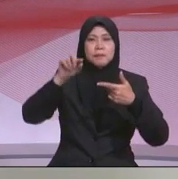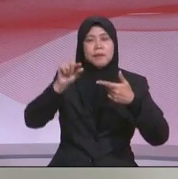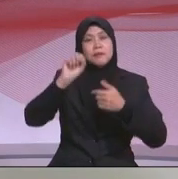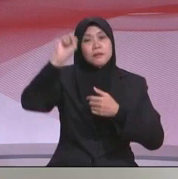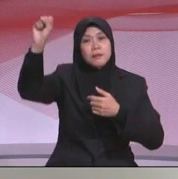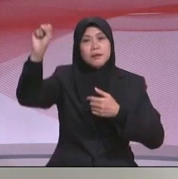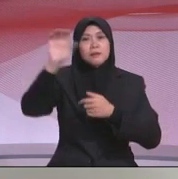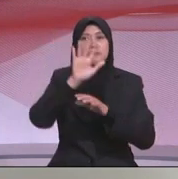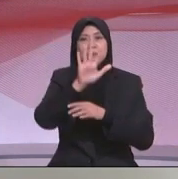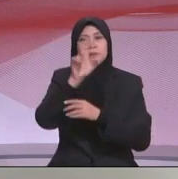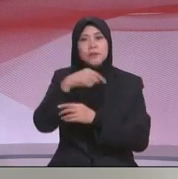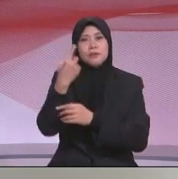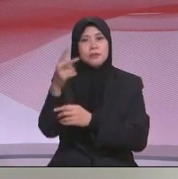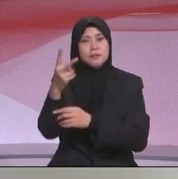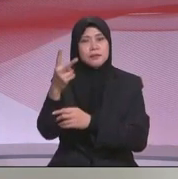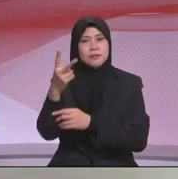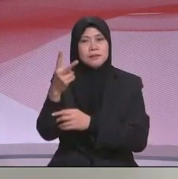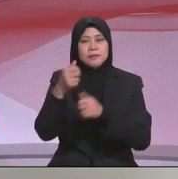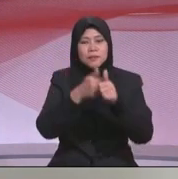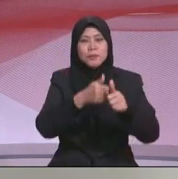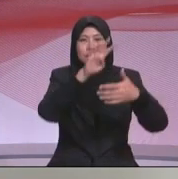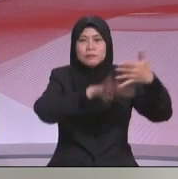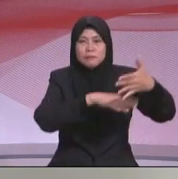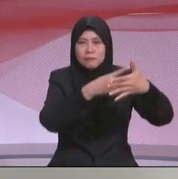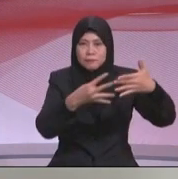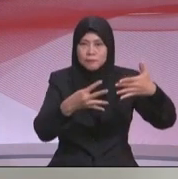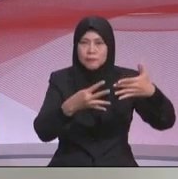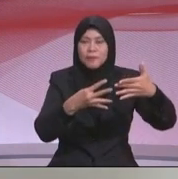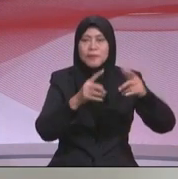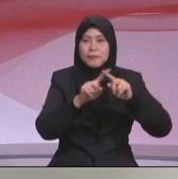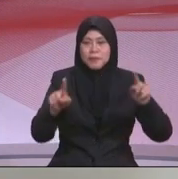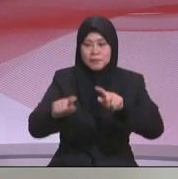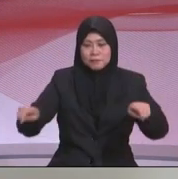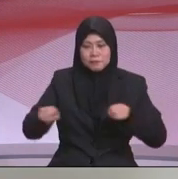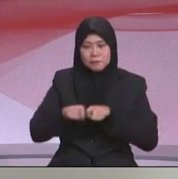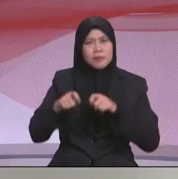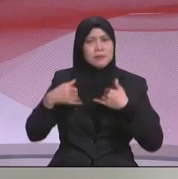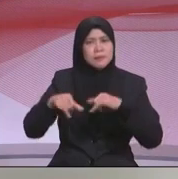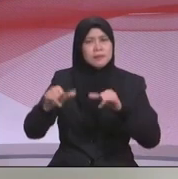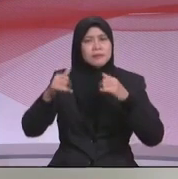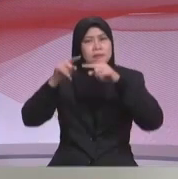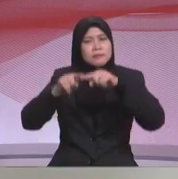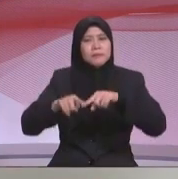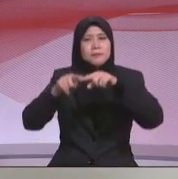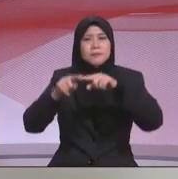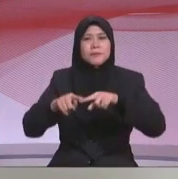pada 5 Disember seperti yang dijadualkan. Walaubagaimanapun, lokaliti ini masih tertakluk